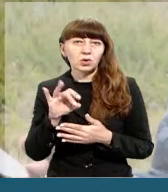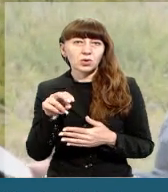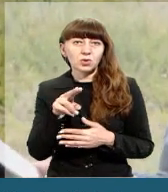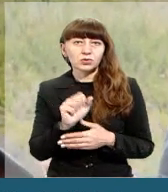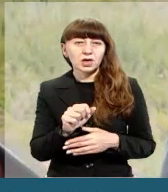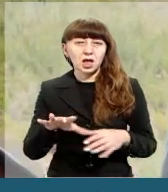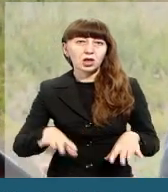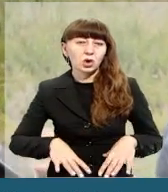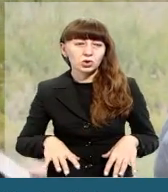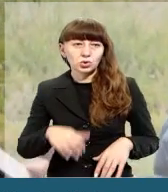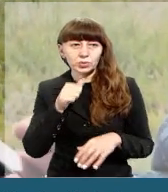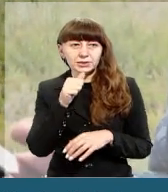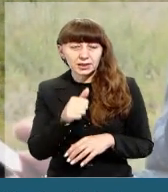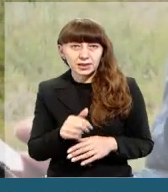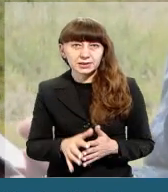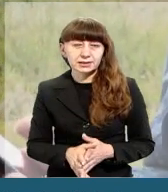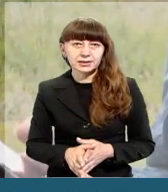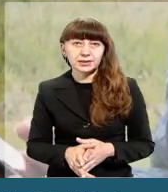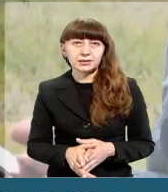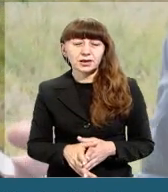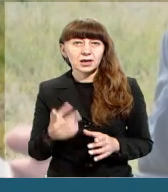жылқысының жүйріктігі, әлгі